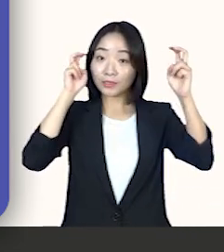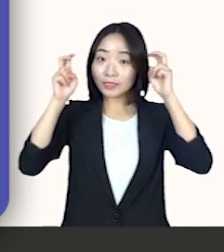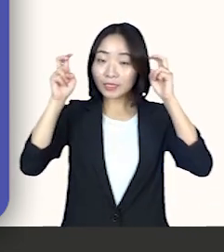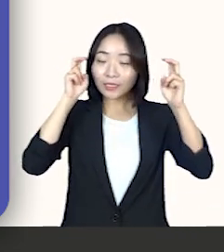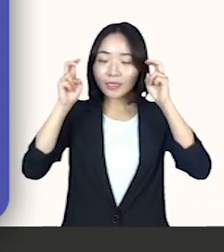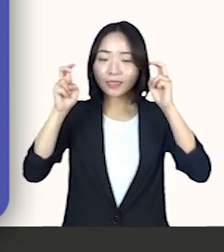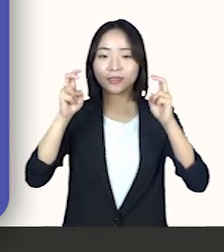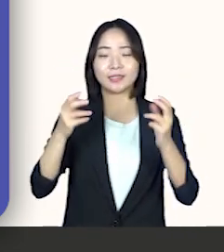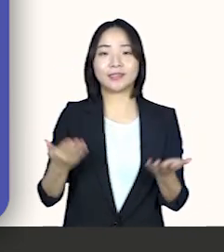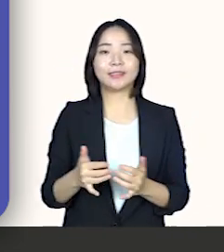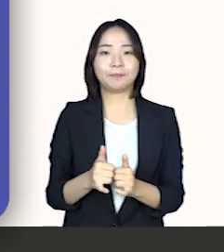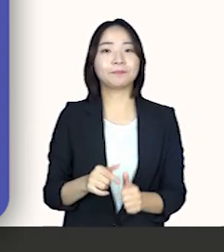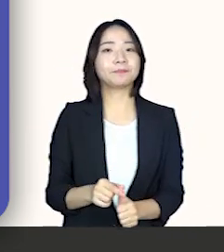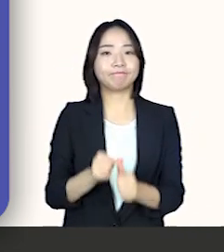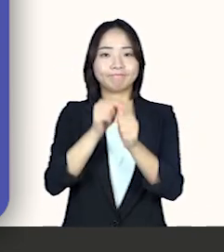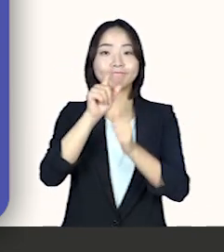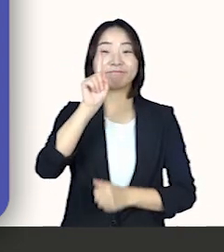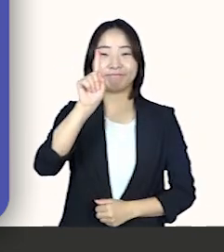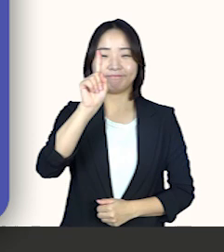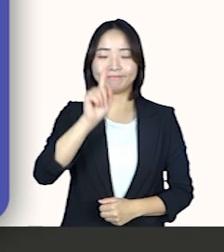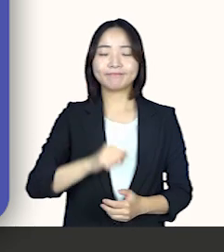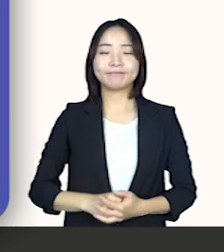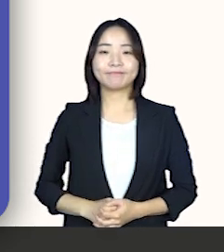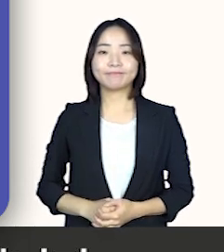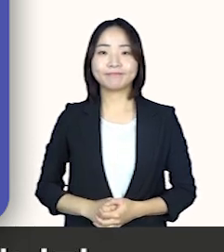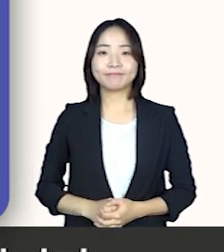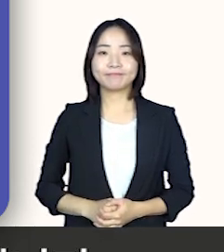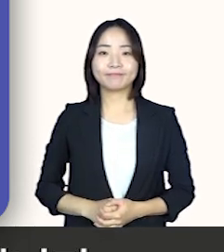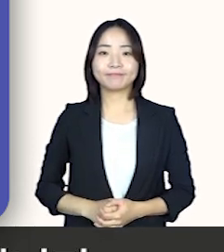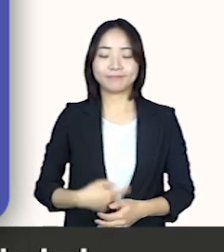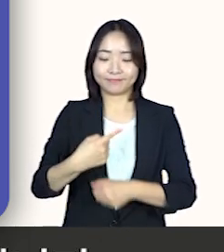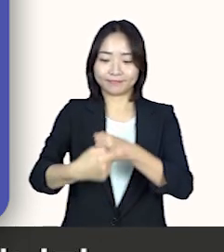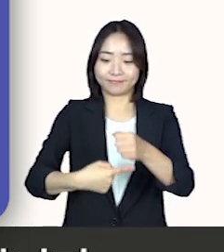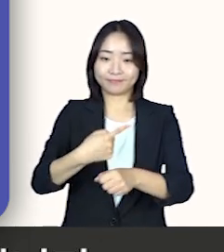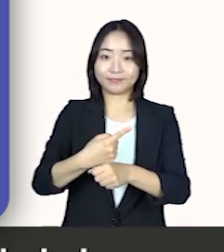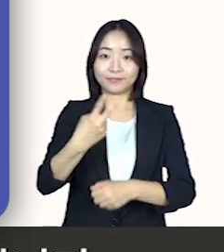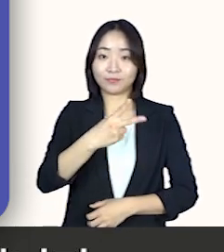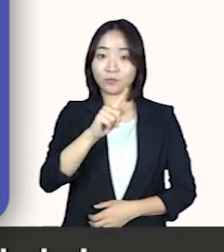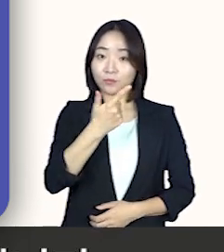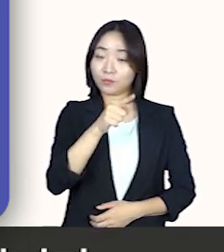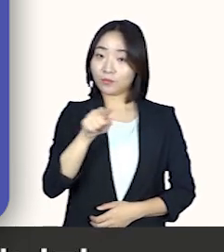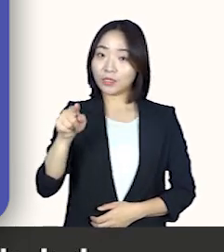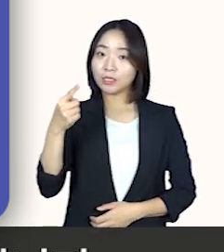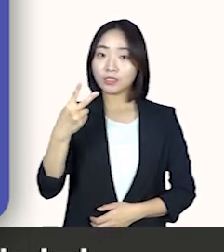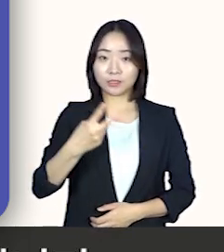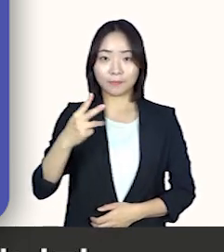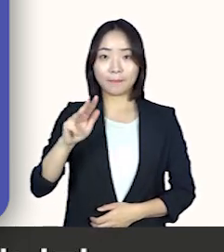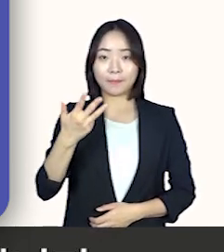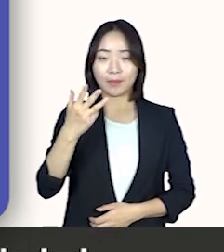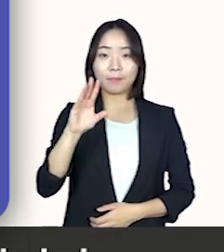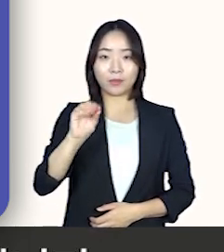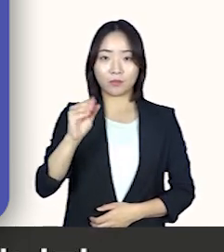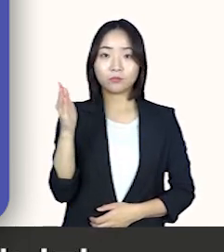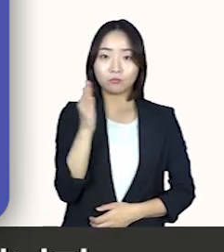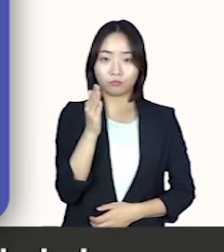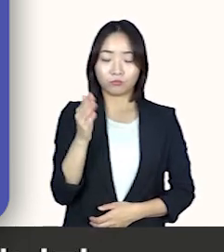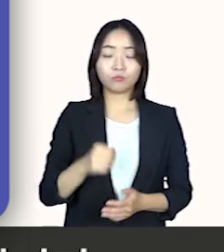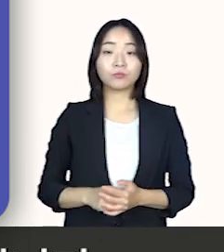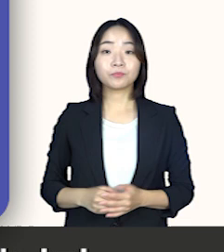SM정유 주식회사에서 생산직 한 명을 모집합니다. 임금은 연봉 2,600만원에서